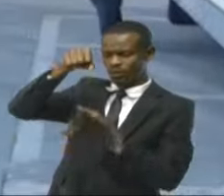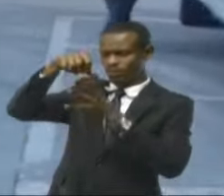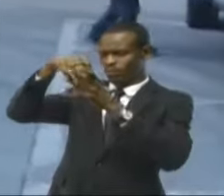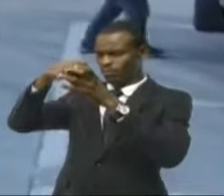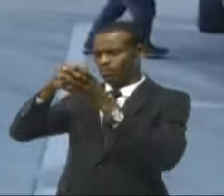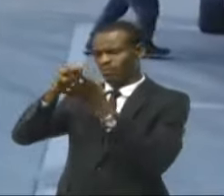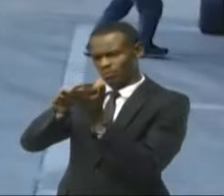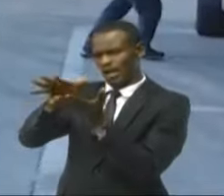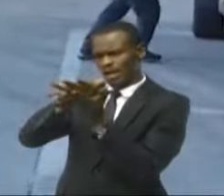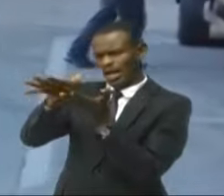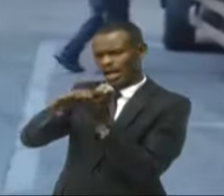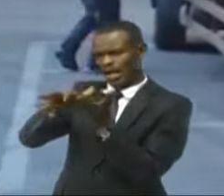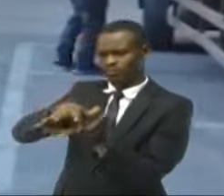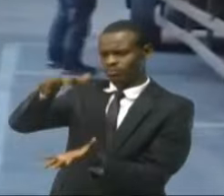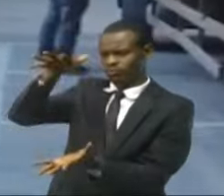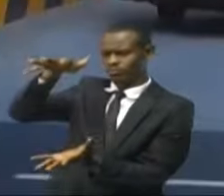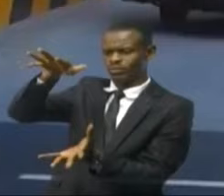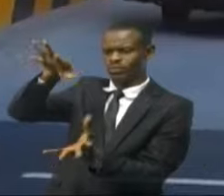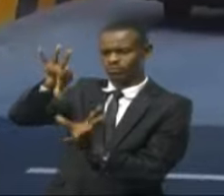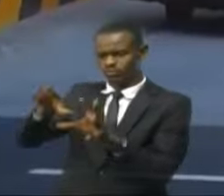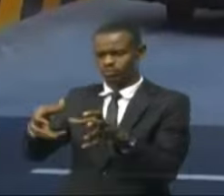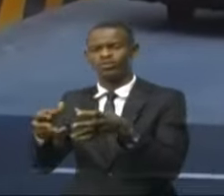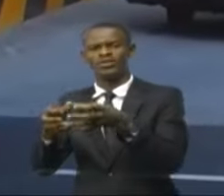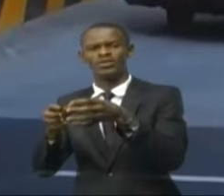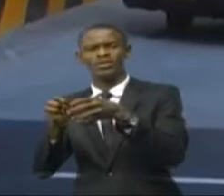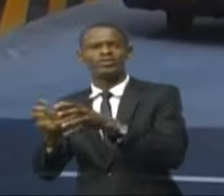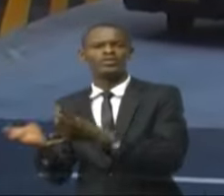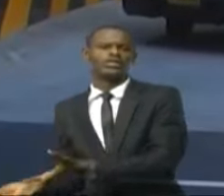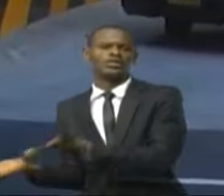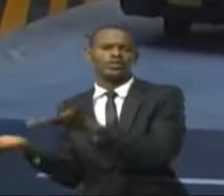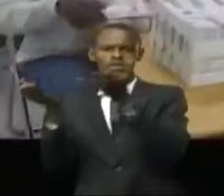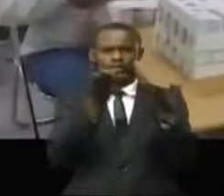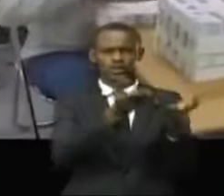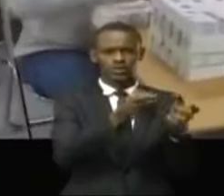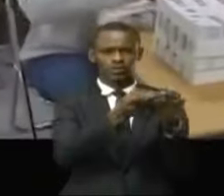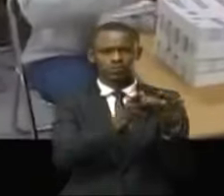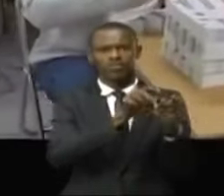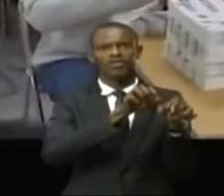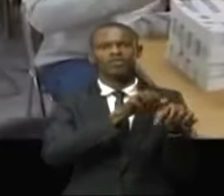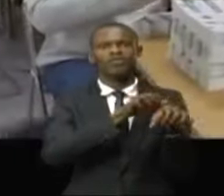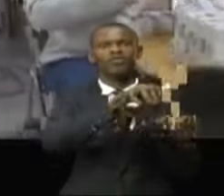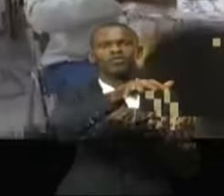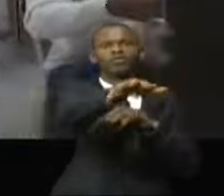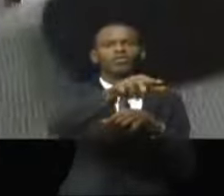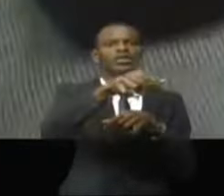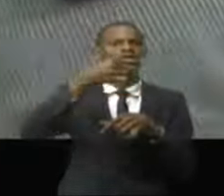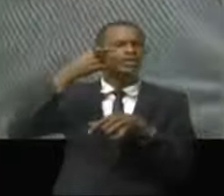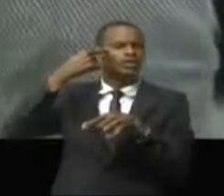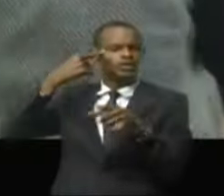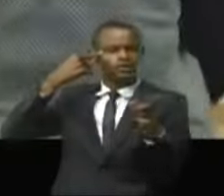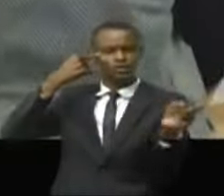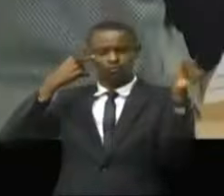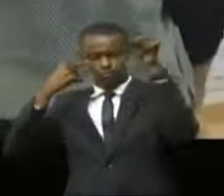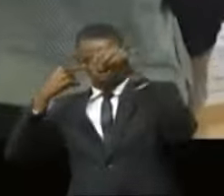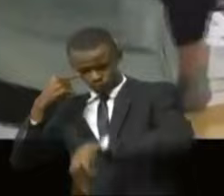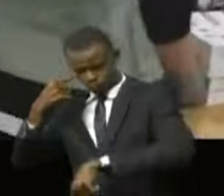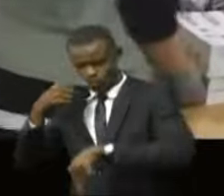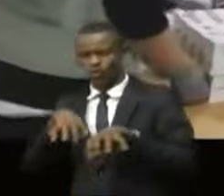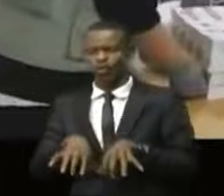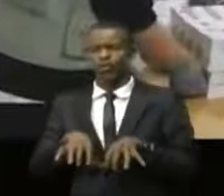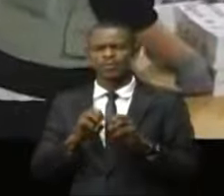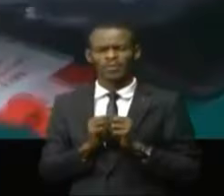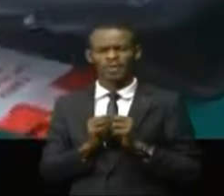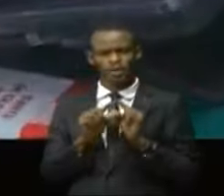pour l'aéroport international des Chiam de la direction logistique de la CENI. L'équipe managériale dirigée par le président de la CENI,